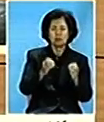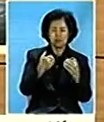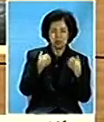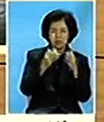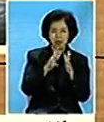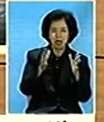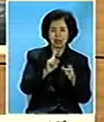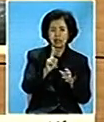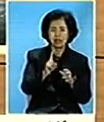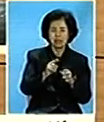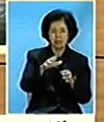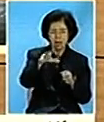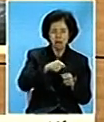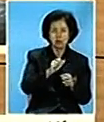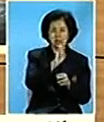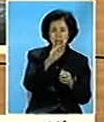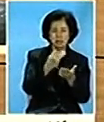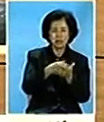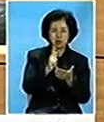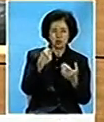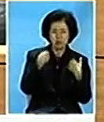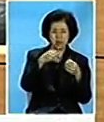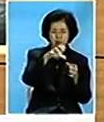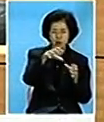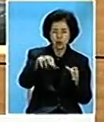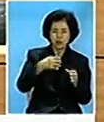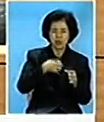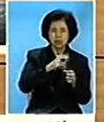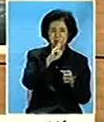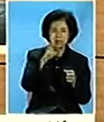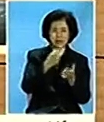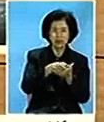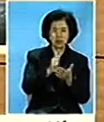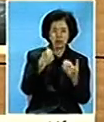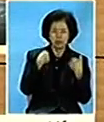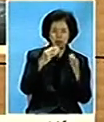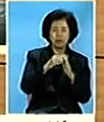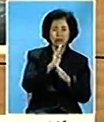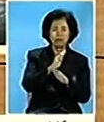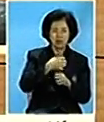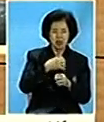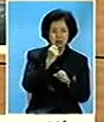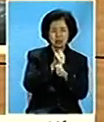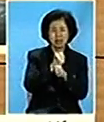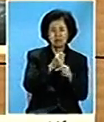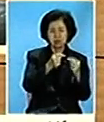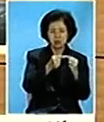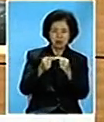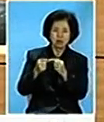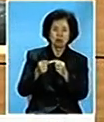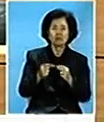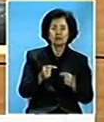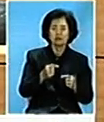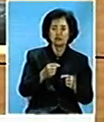ไหนเอามาใช้ประโยชน์เถอะครับมีหน่วยงานหลายหน่วยงานต้องการใช้ประโยชน์มีเอกชนซึ่งต้องการจะทำงานที่มีจิตสาธารณะหล